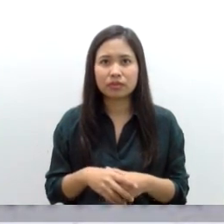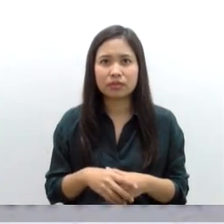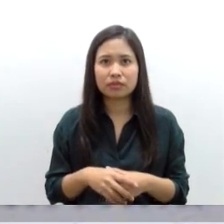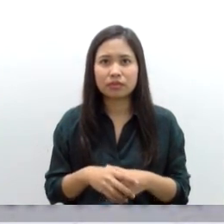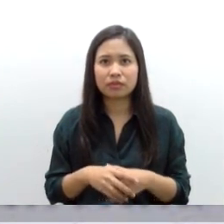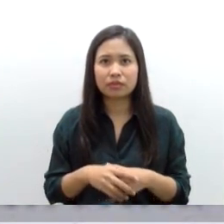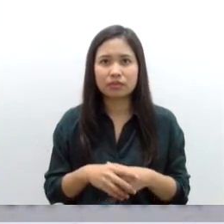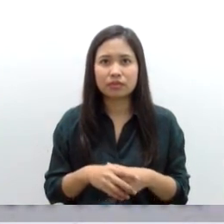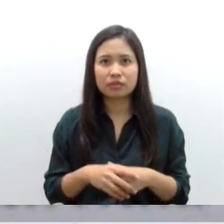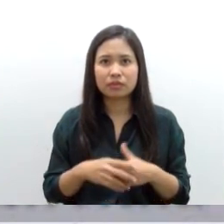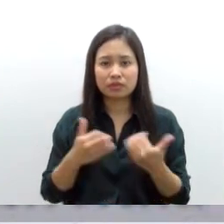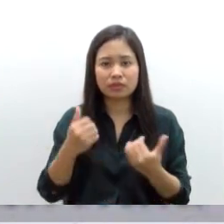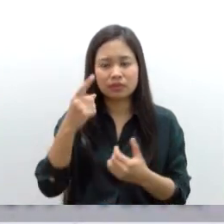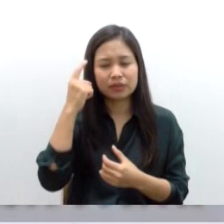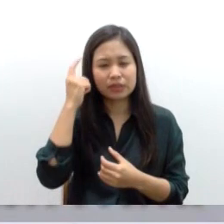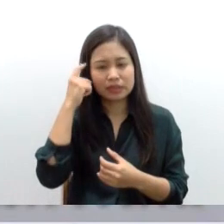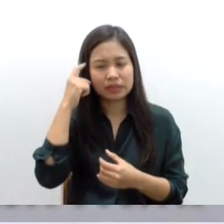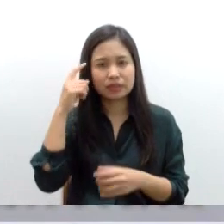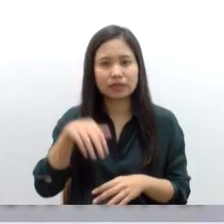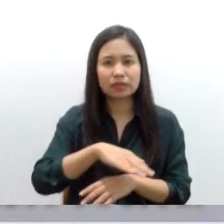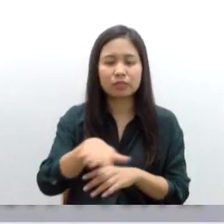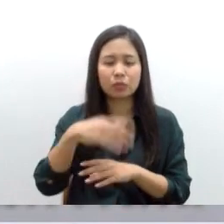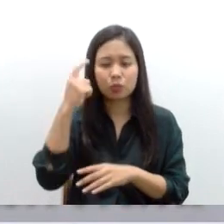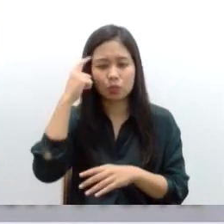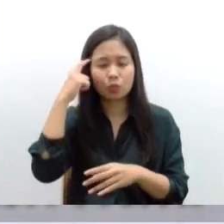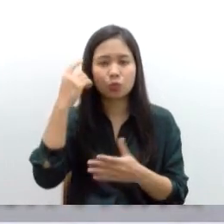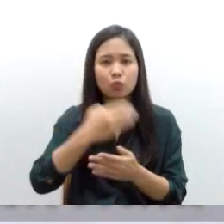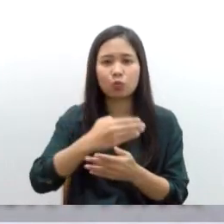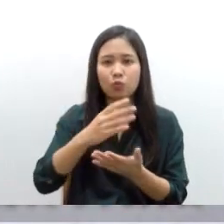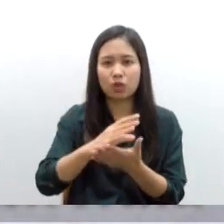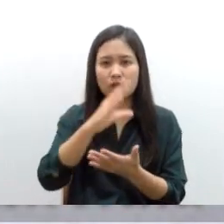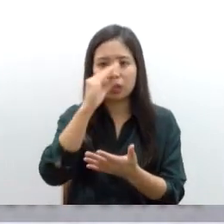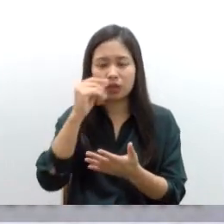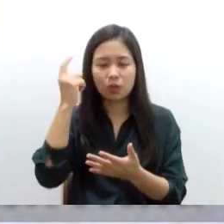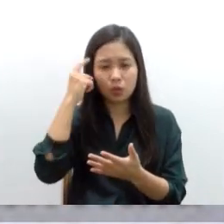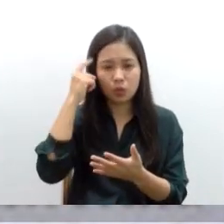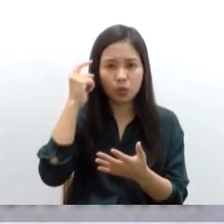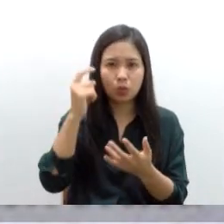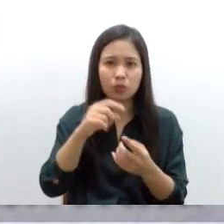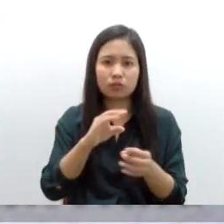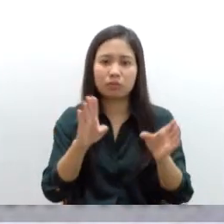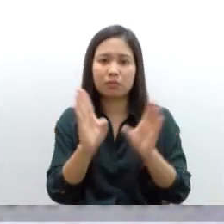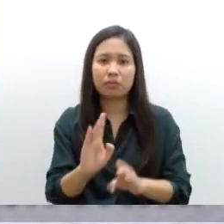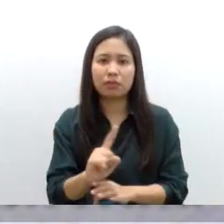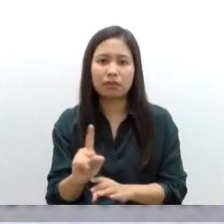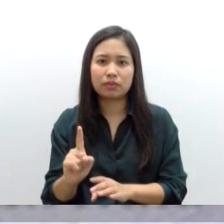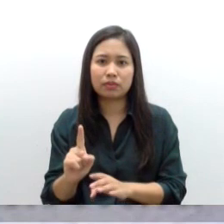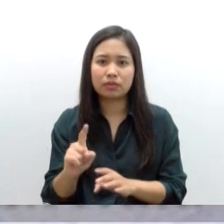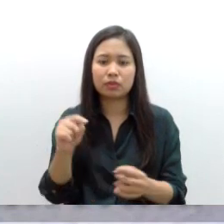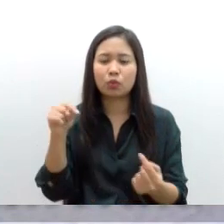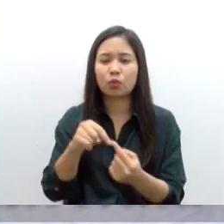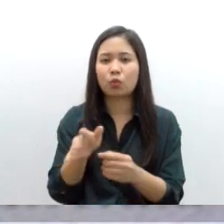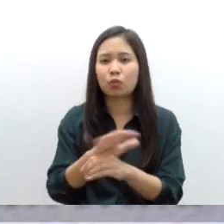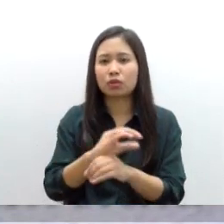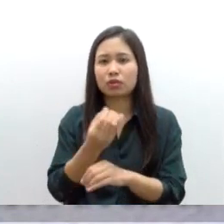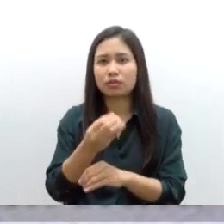ไปรูปการศึกษาได้ดีคือครูเนี่ยจะแสวงหาองค์ความรู้แล้วเพื่อจะมาพูดกลัวพูดผิดเสร็